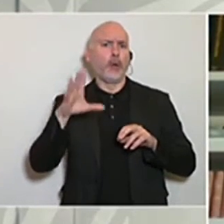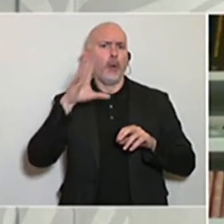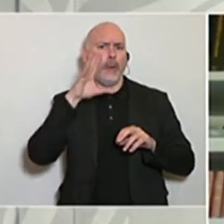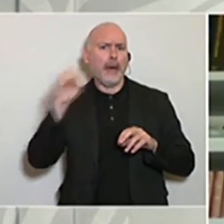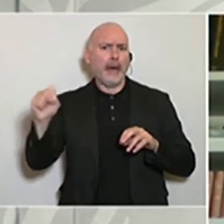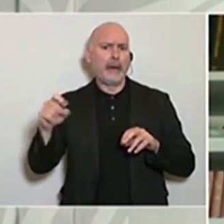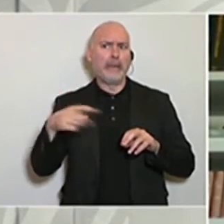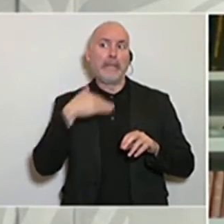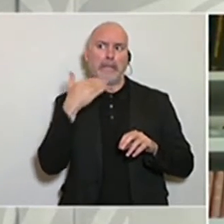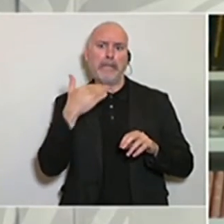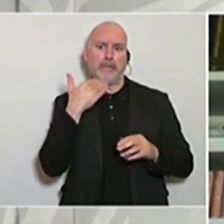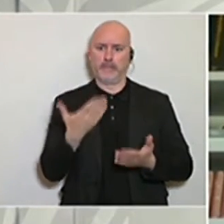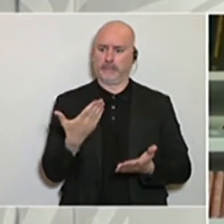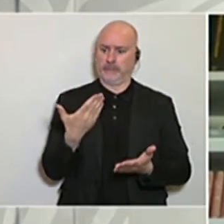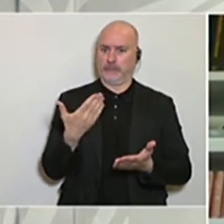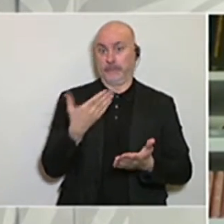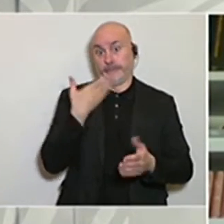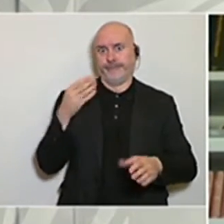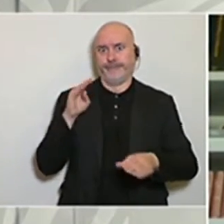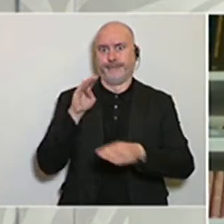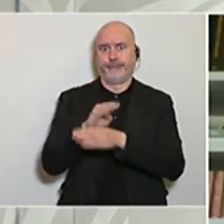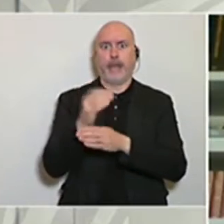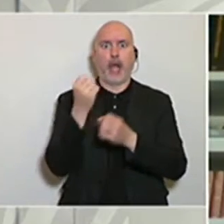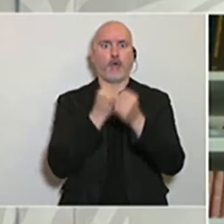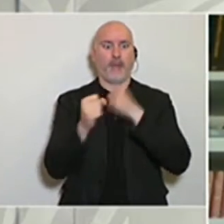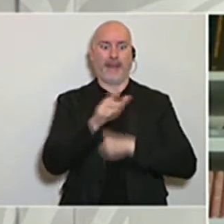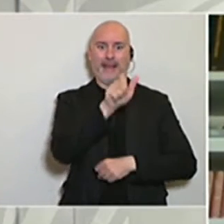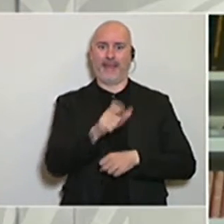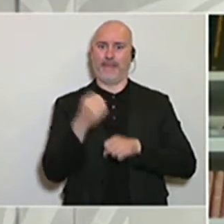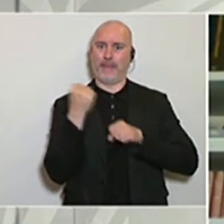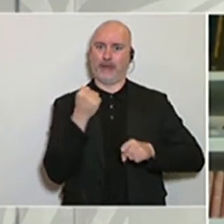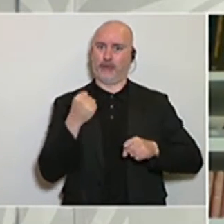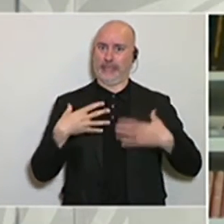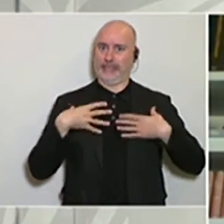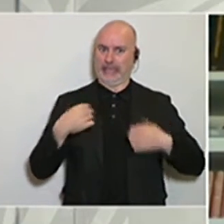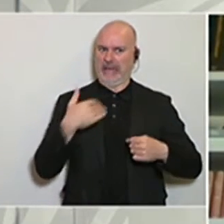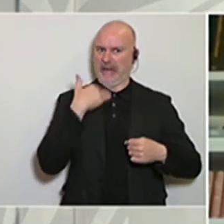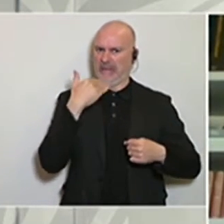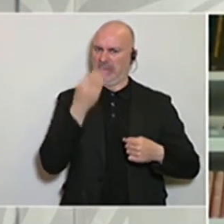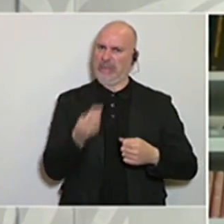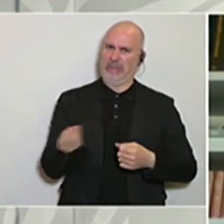donar alguna gratificació econòmica en el personal sanitari. Moltes gràcies.